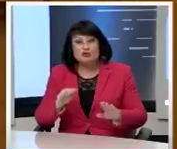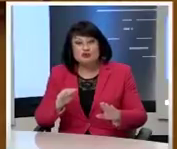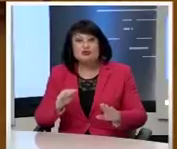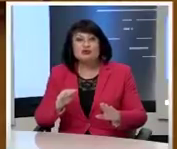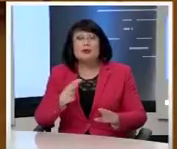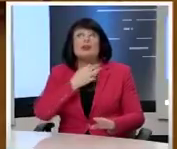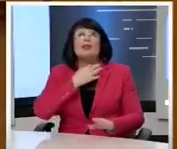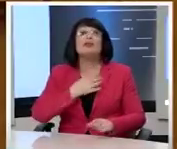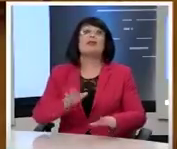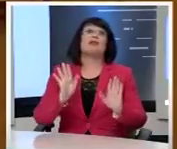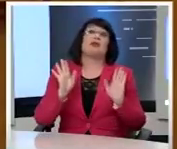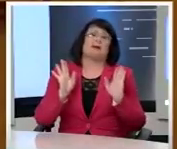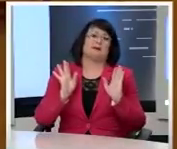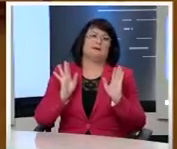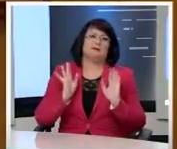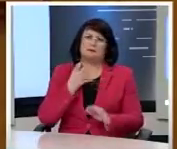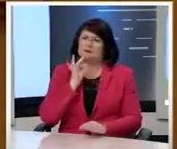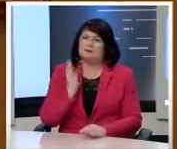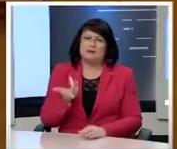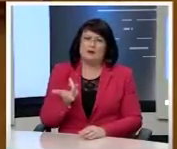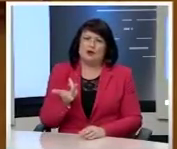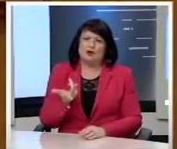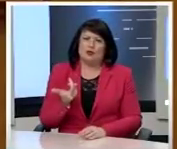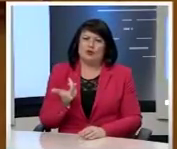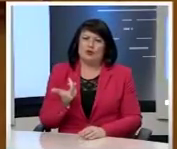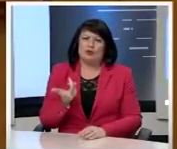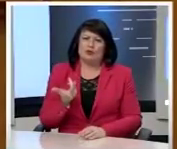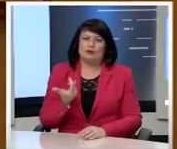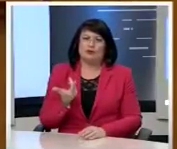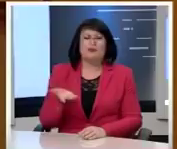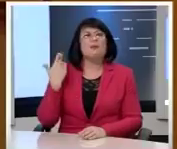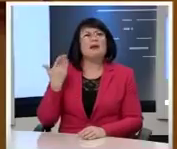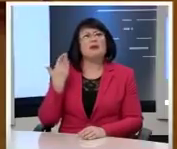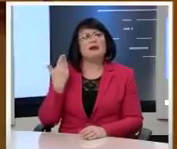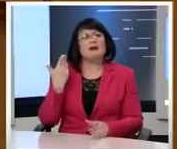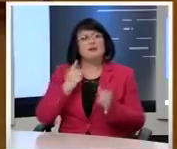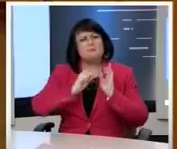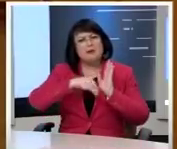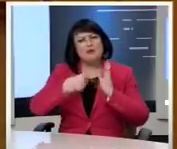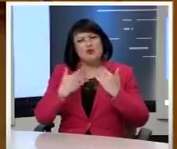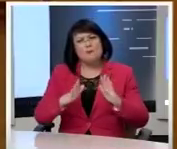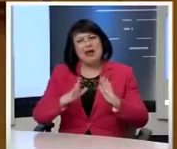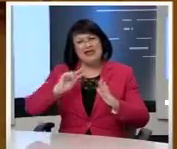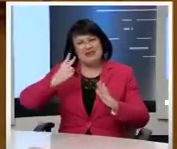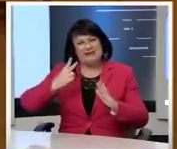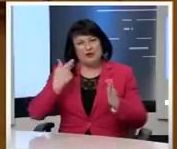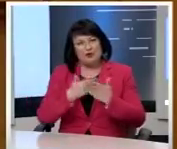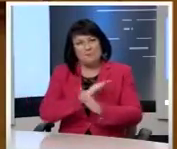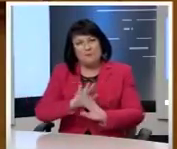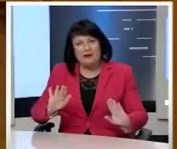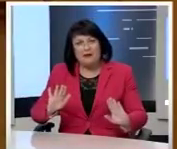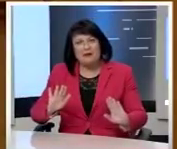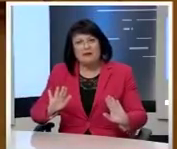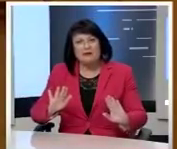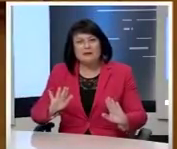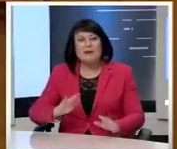ήταν αχρίαστο. Γιατί ήταν αχρίαστο? Είχε τελειώσει το προηγούμενο μνημόνιο? Το δεύτερο μνημόνιο είχε τελειώσει?